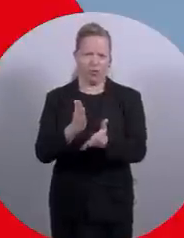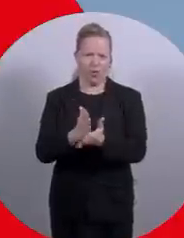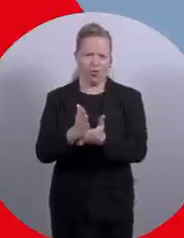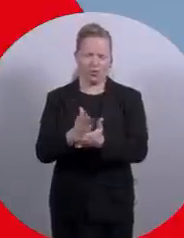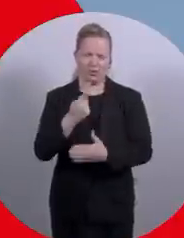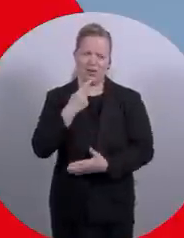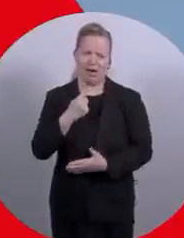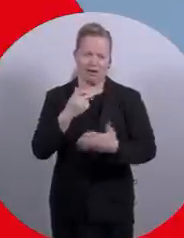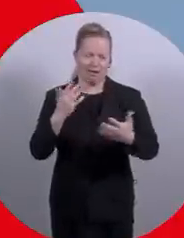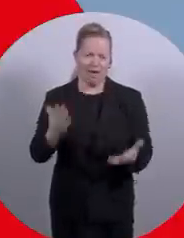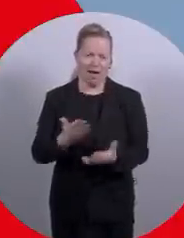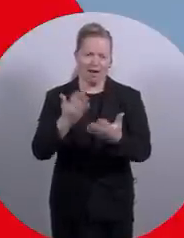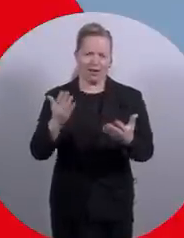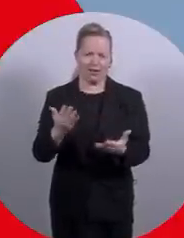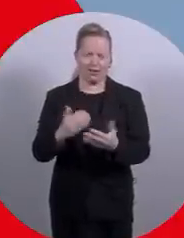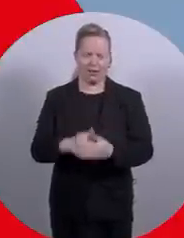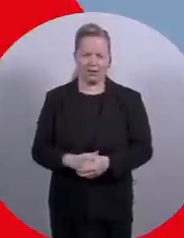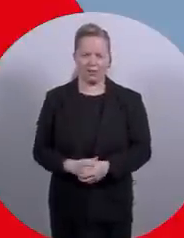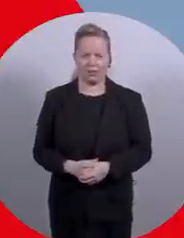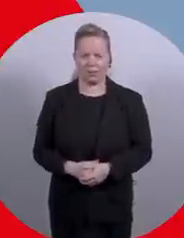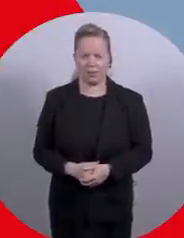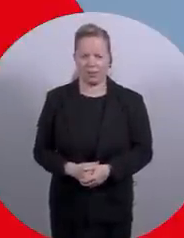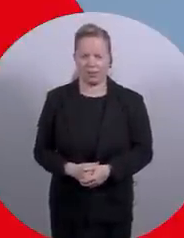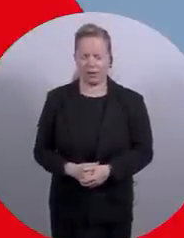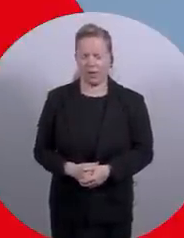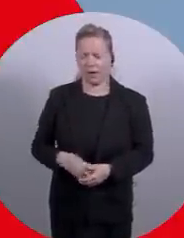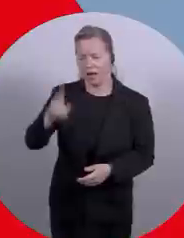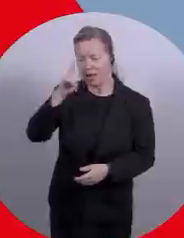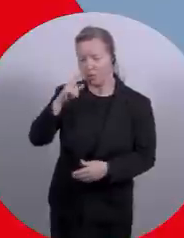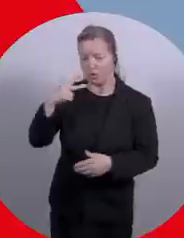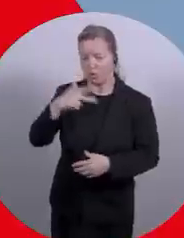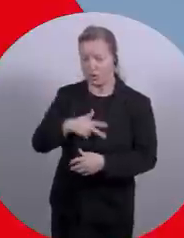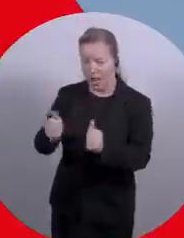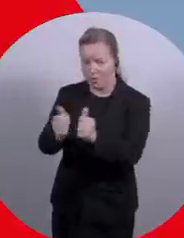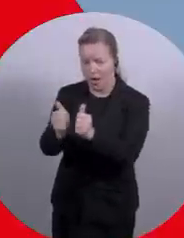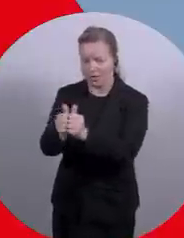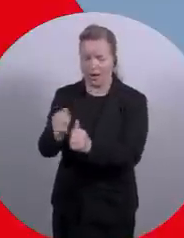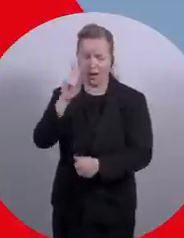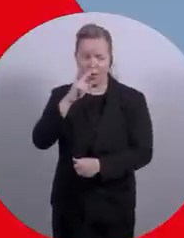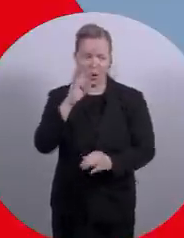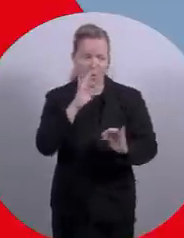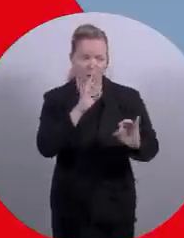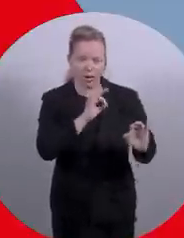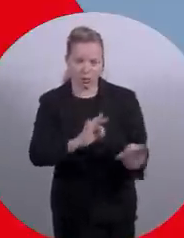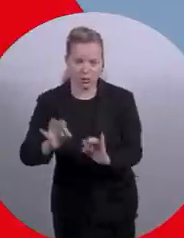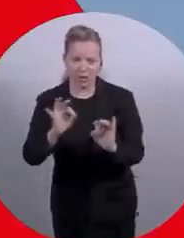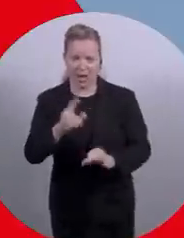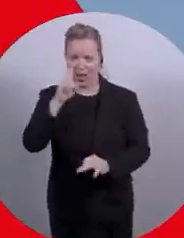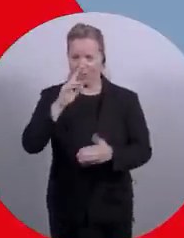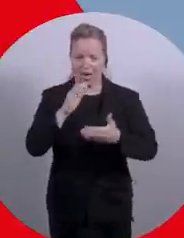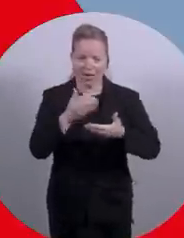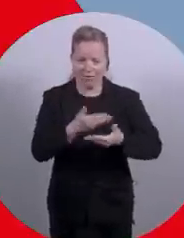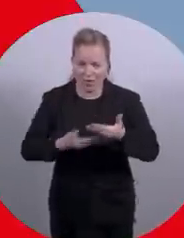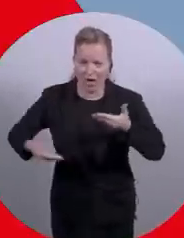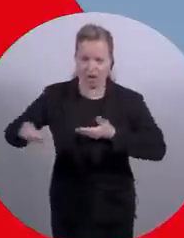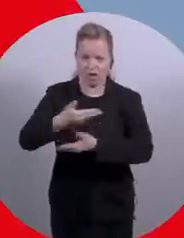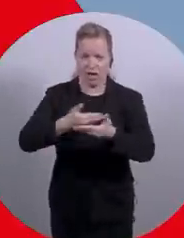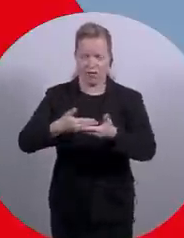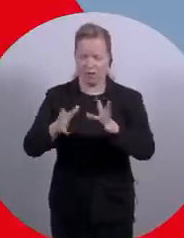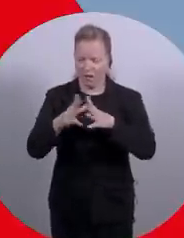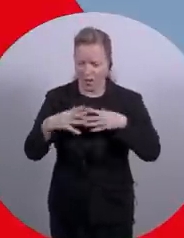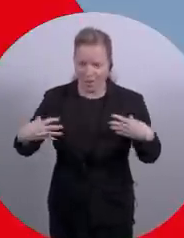sagen bitte liebe Sozialpartner bitte liebe Industrie bitte lieber Wirtschaft einigen wir uns doch